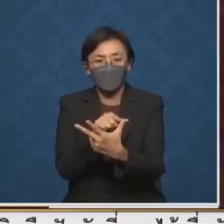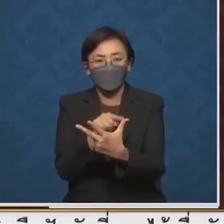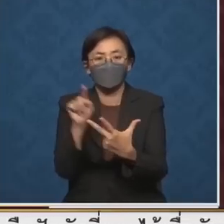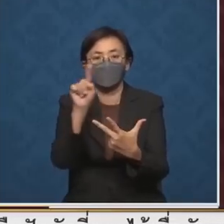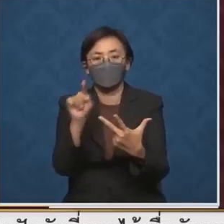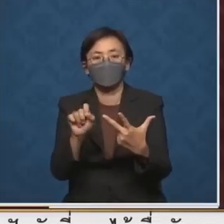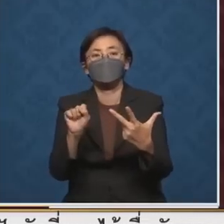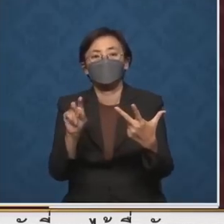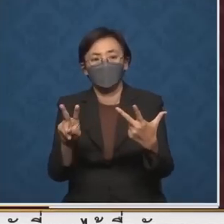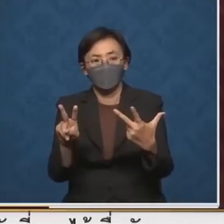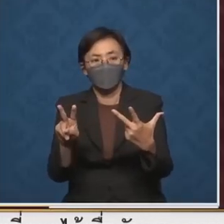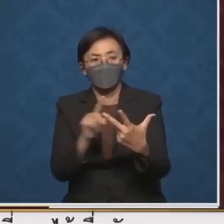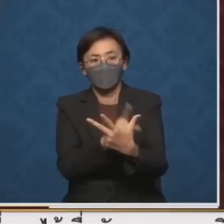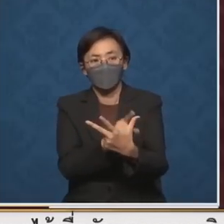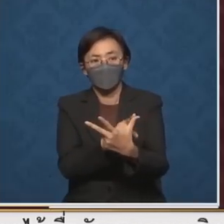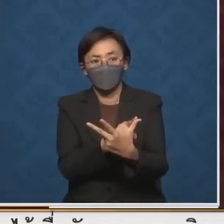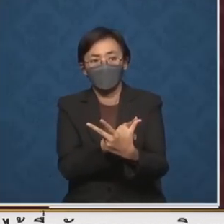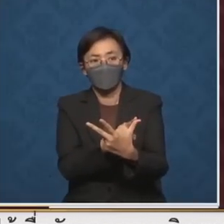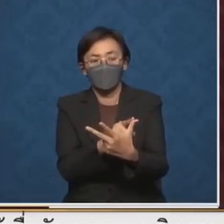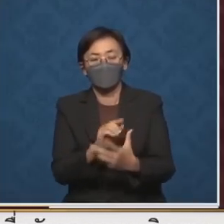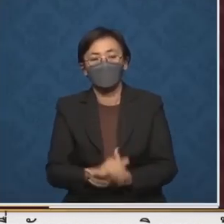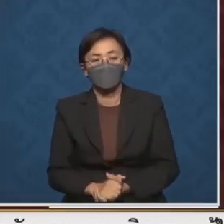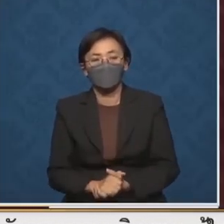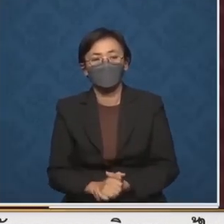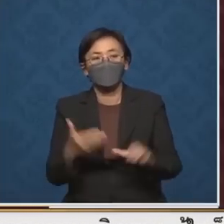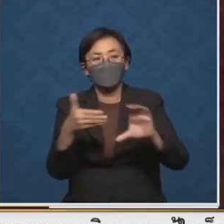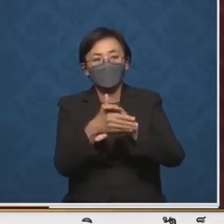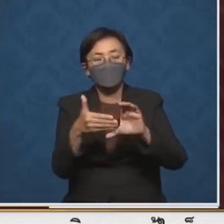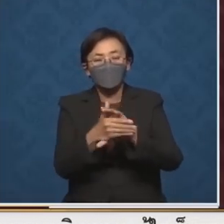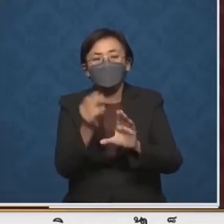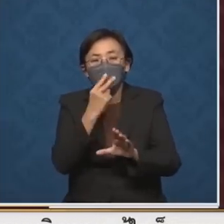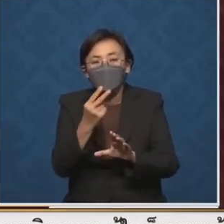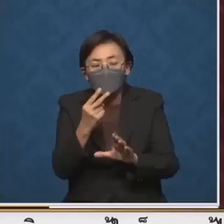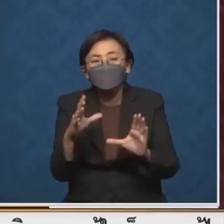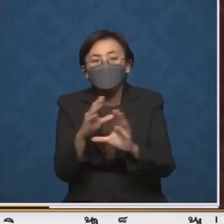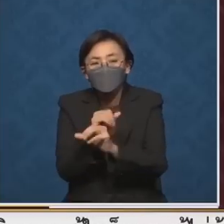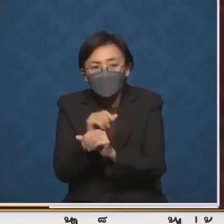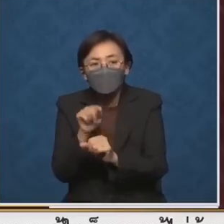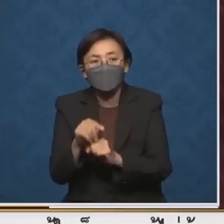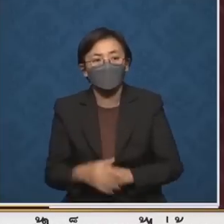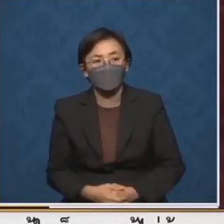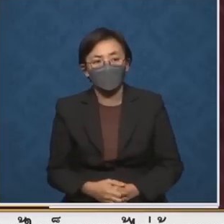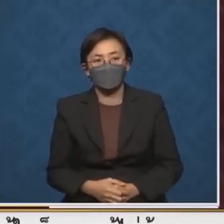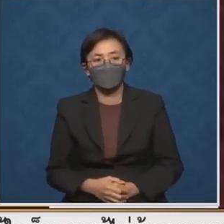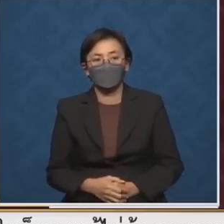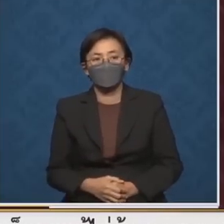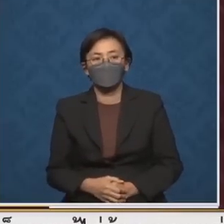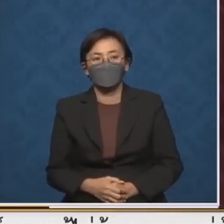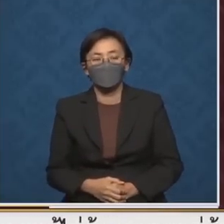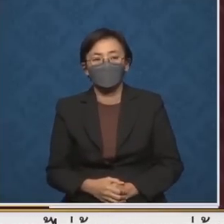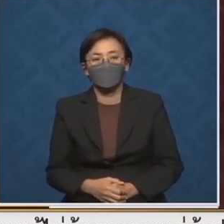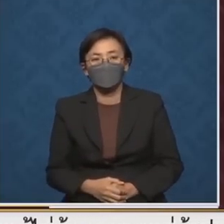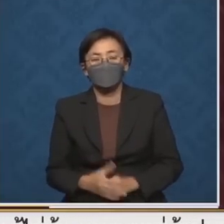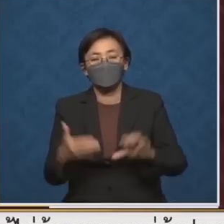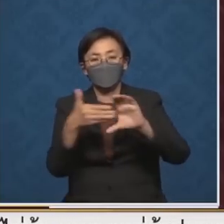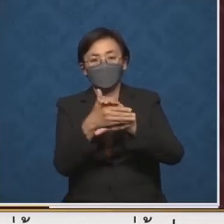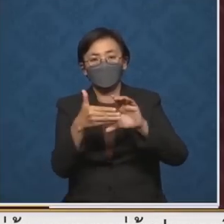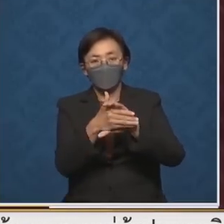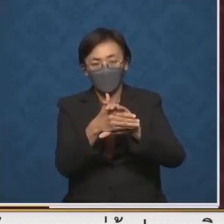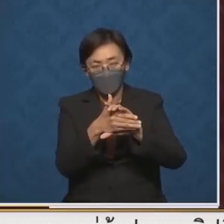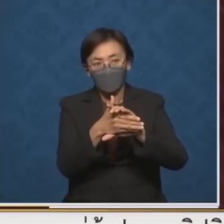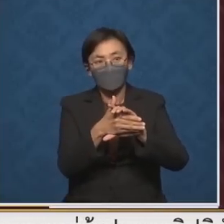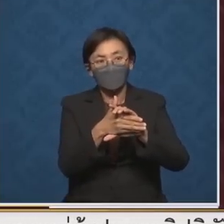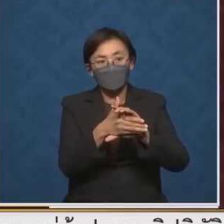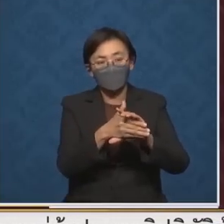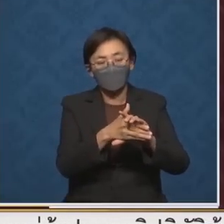อ SIGNOVACท่ไปดูแผนต่ไปครับอัี้เป็นผลลับแผ่นเมื่อกี้ถูกแลเป็